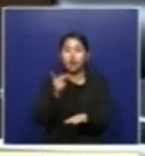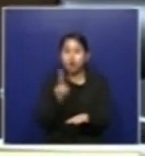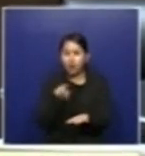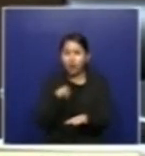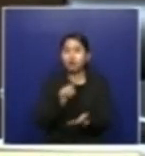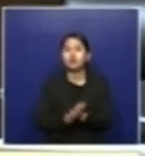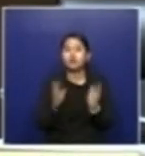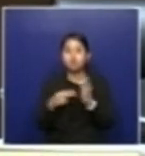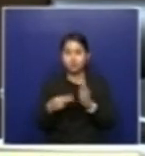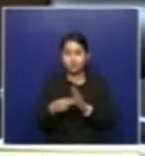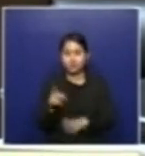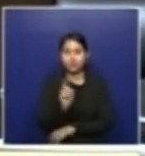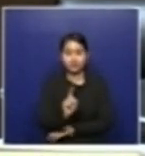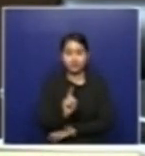ว่